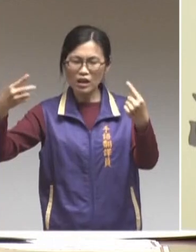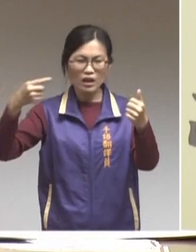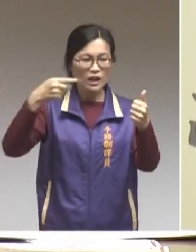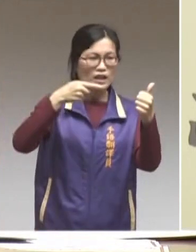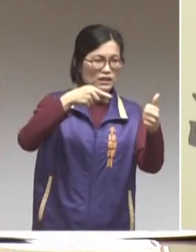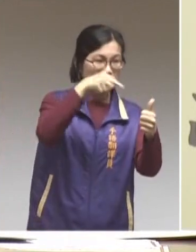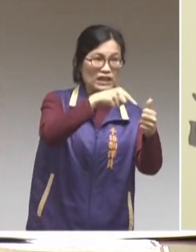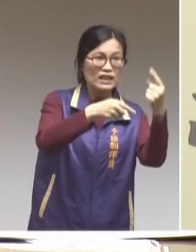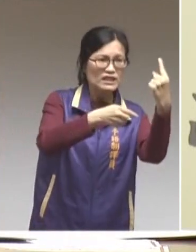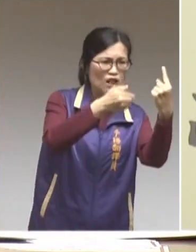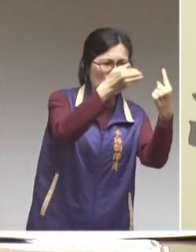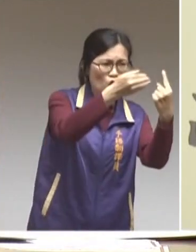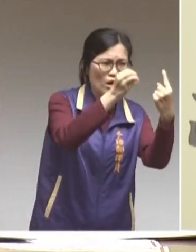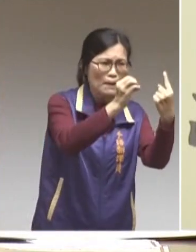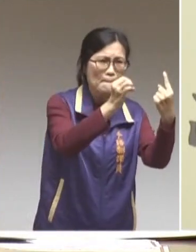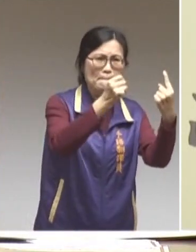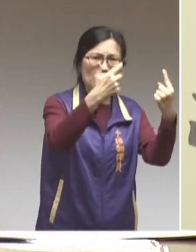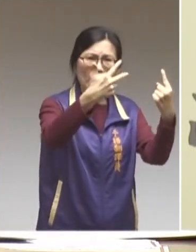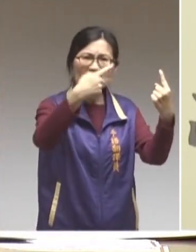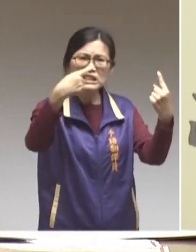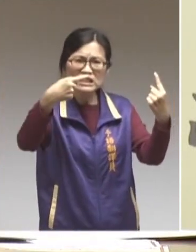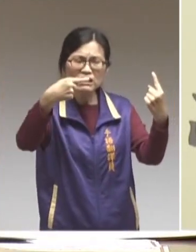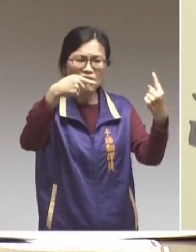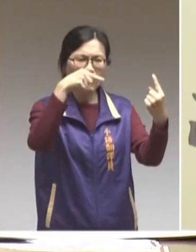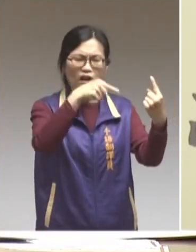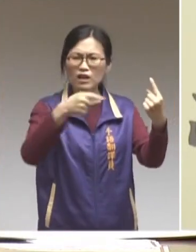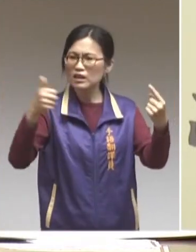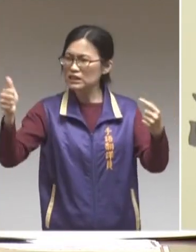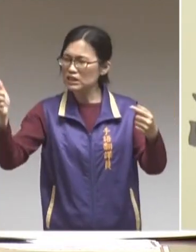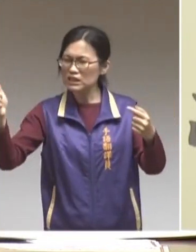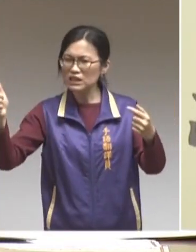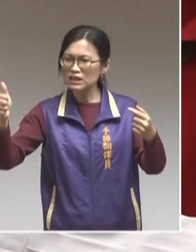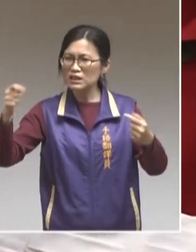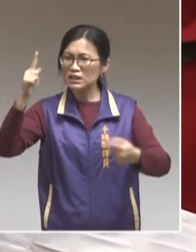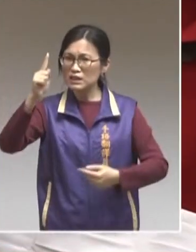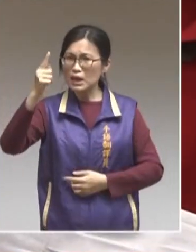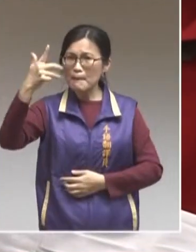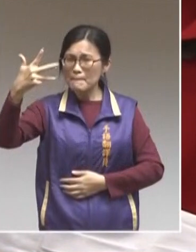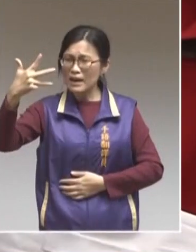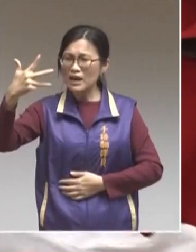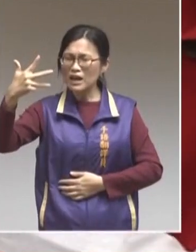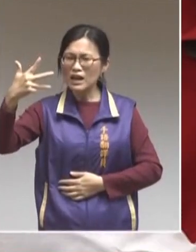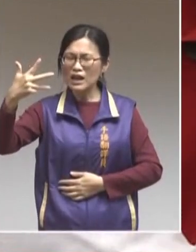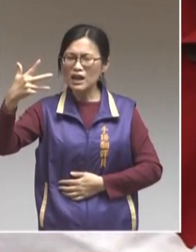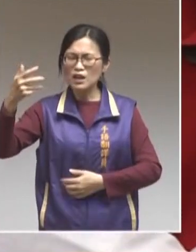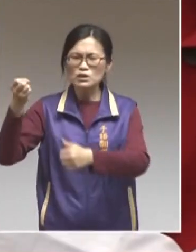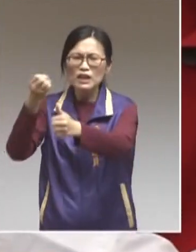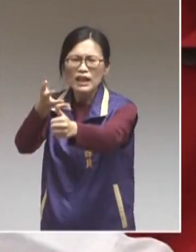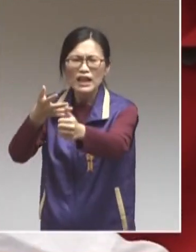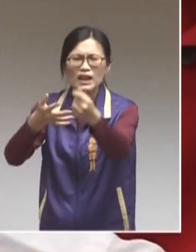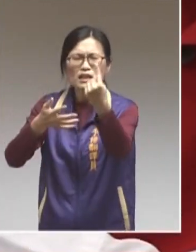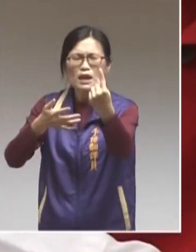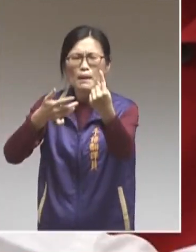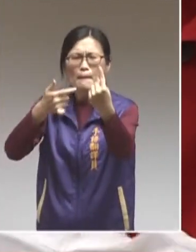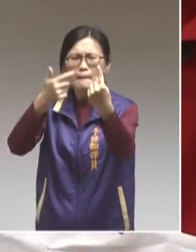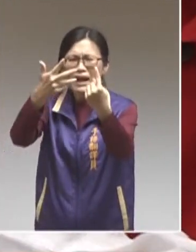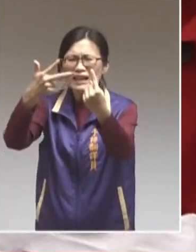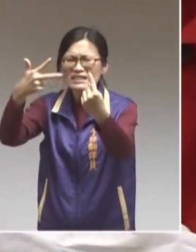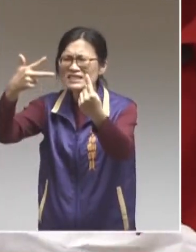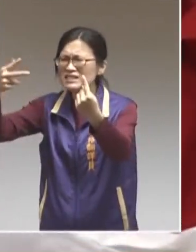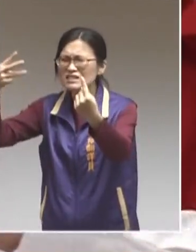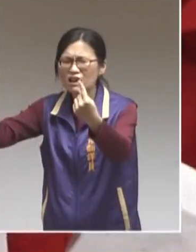18190081，好，这个18703传染给18773的时候，就有询问，好、哦，这个到底